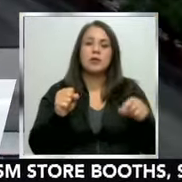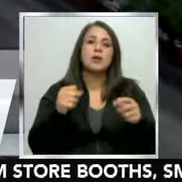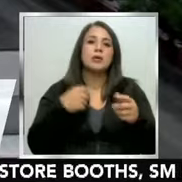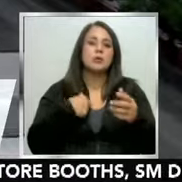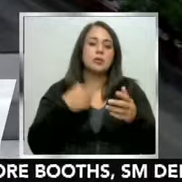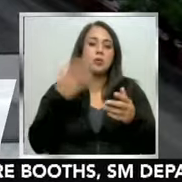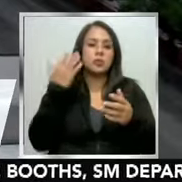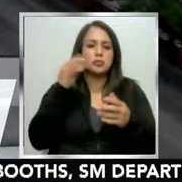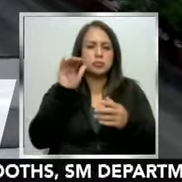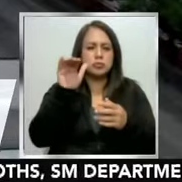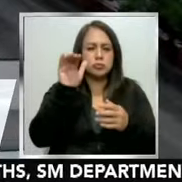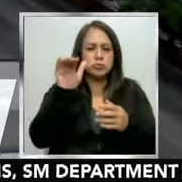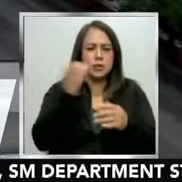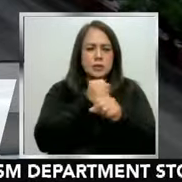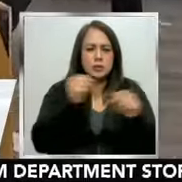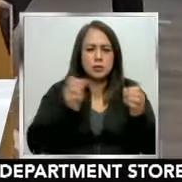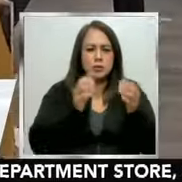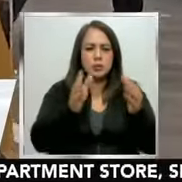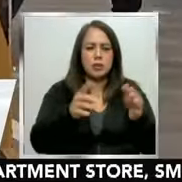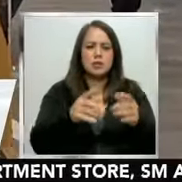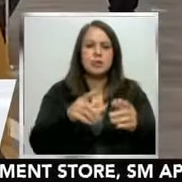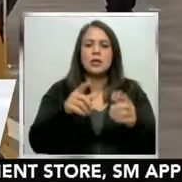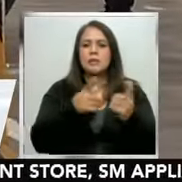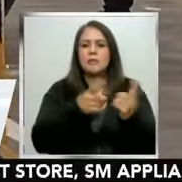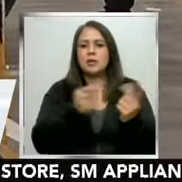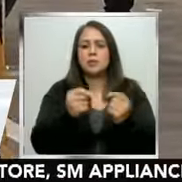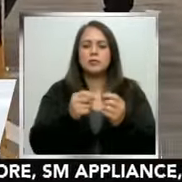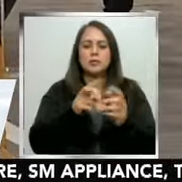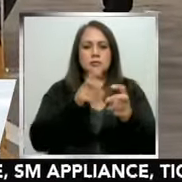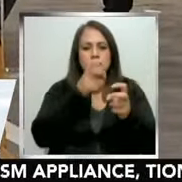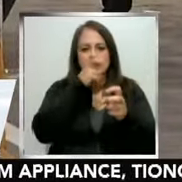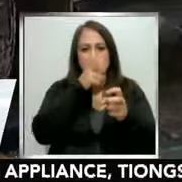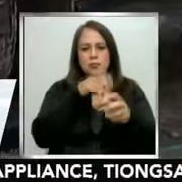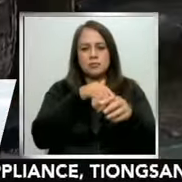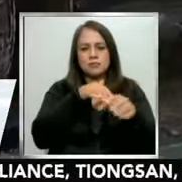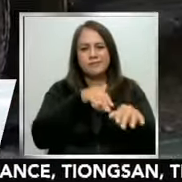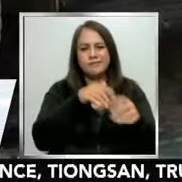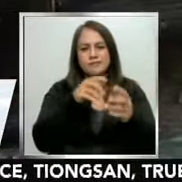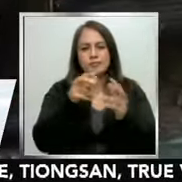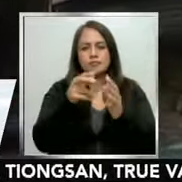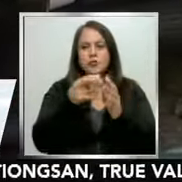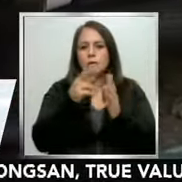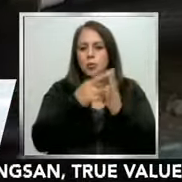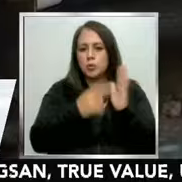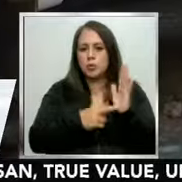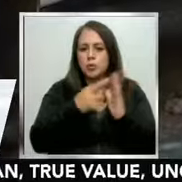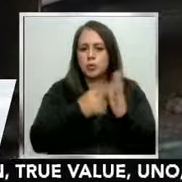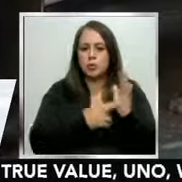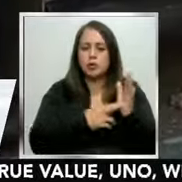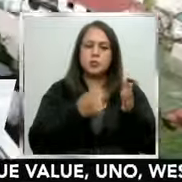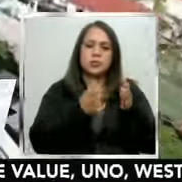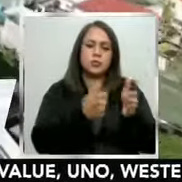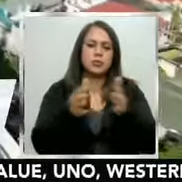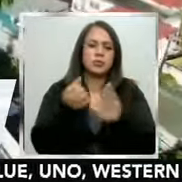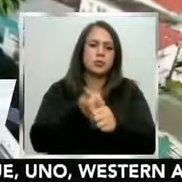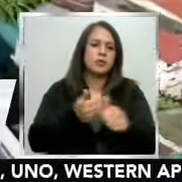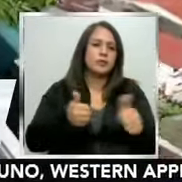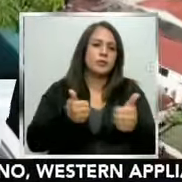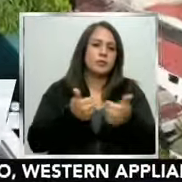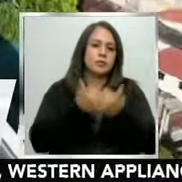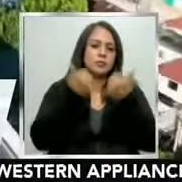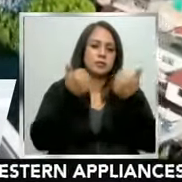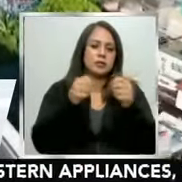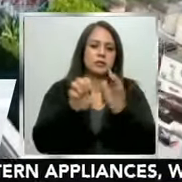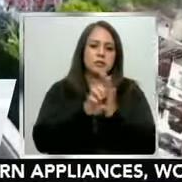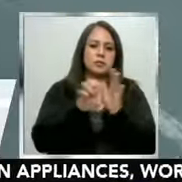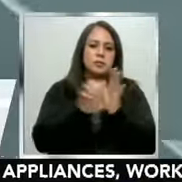na pagpapatupad ng mga batas trapiko. May ilan ding mga praktikal na paraan para maiwasan ang mga aksidente sa kalsada, tulad ng pagtatakda ng